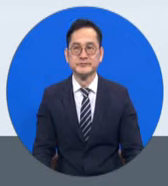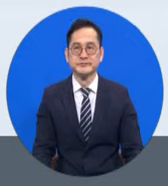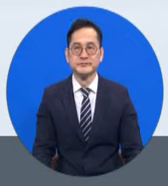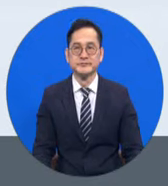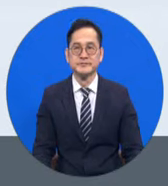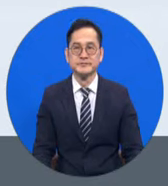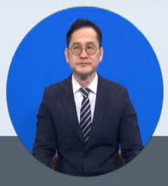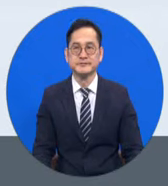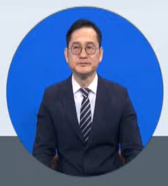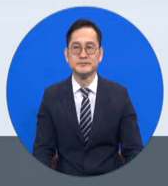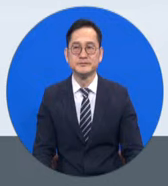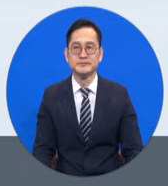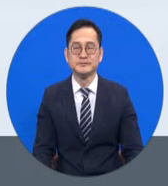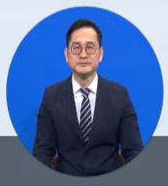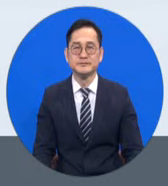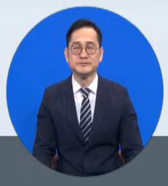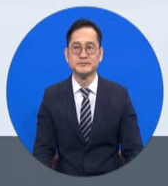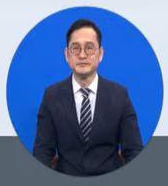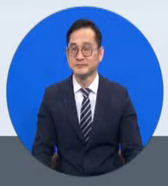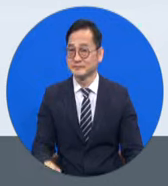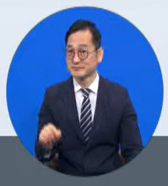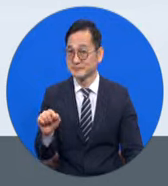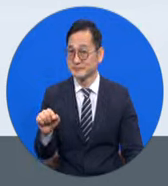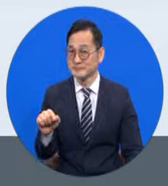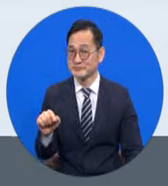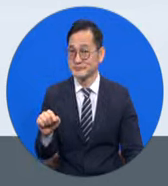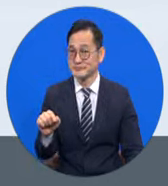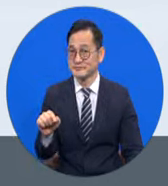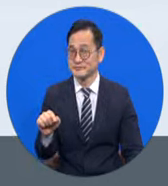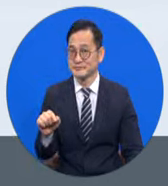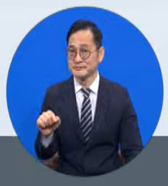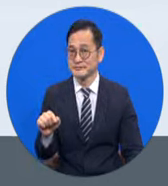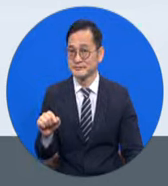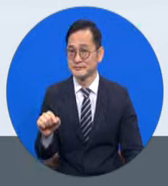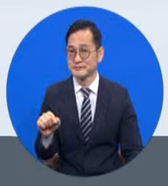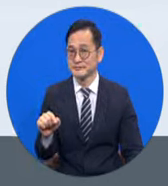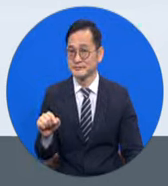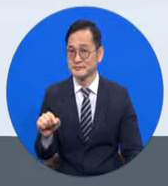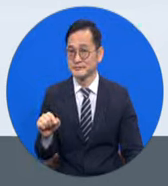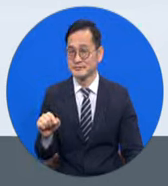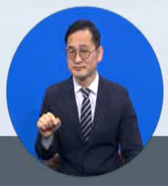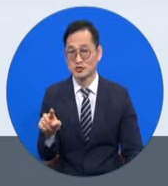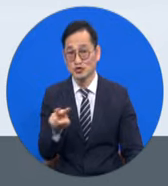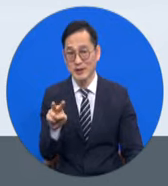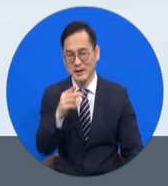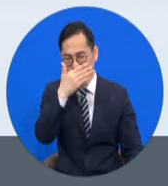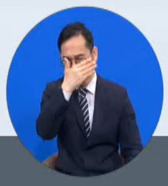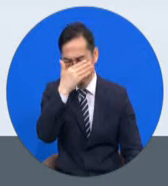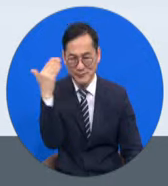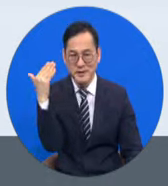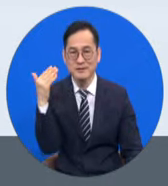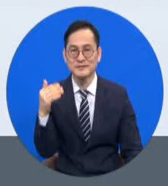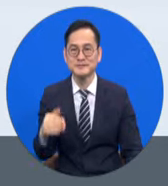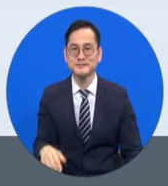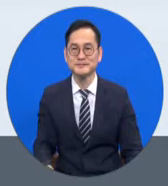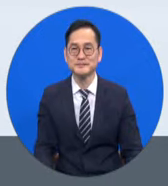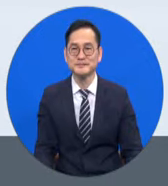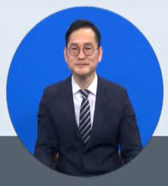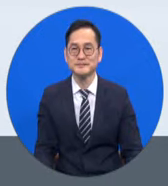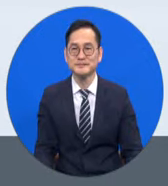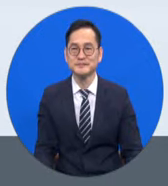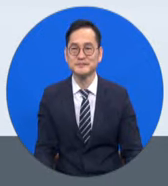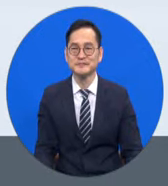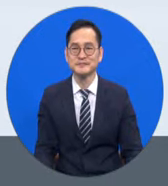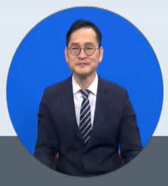49대 40.3. 특히 두 후보 모두 다 젊은 피, 30대 젊은 피